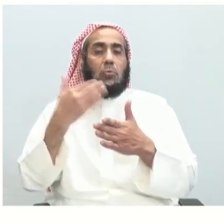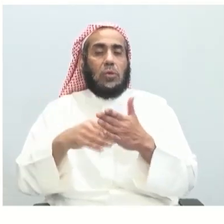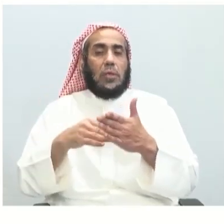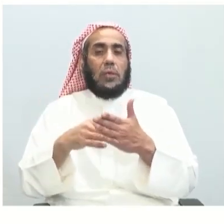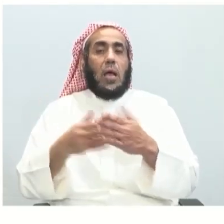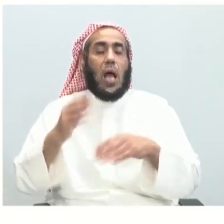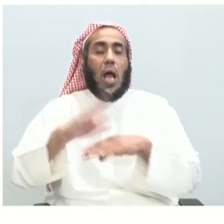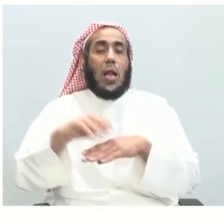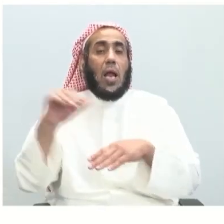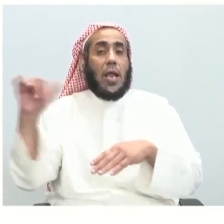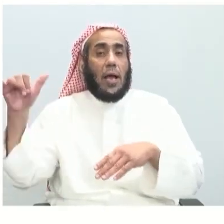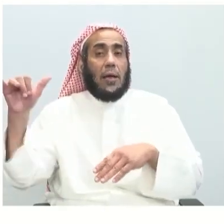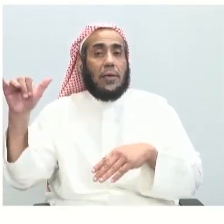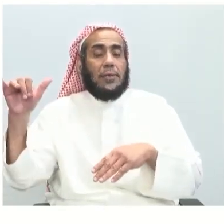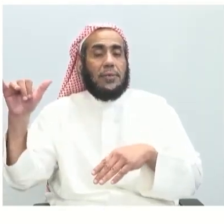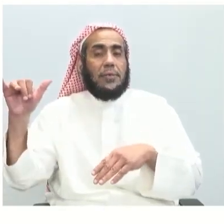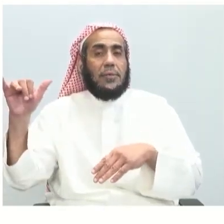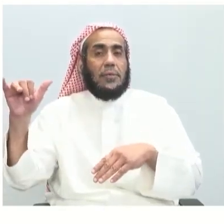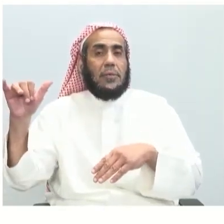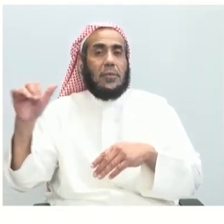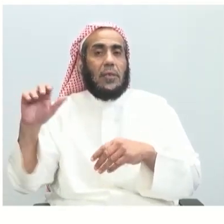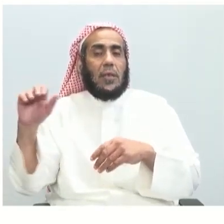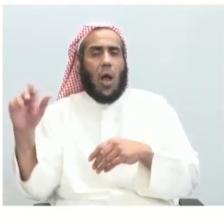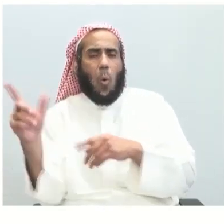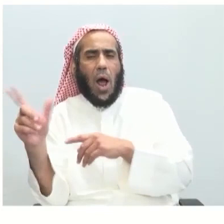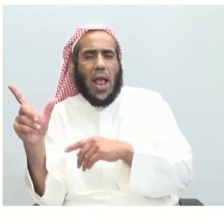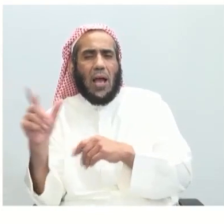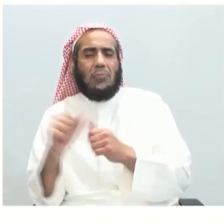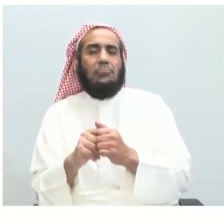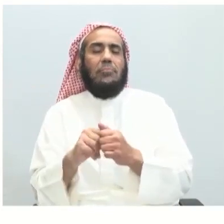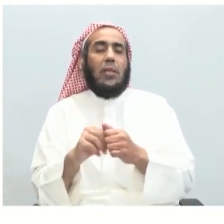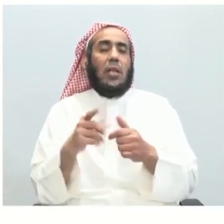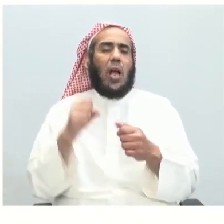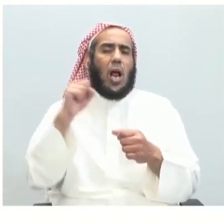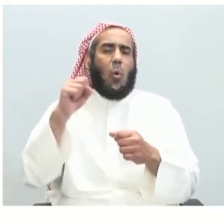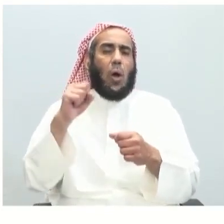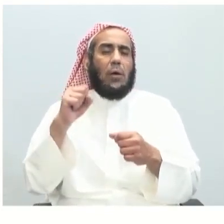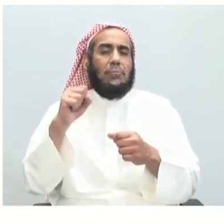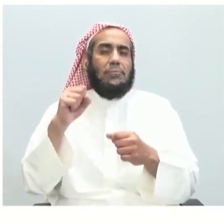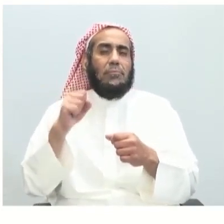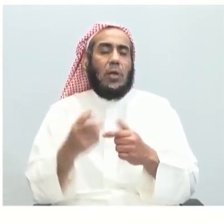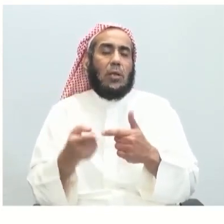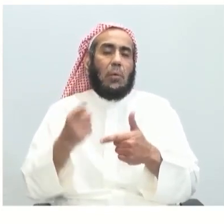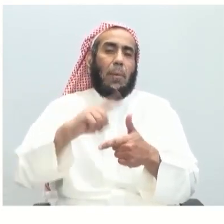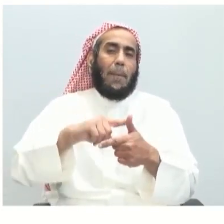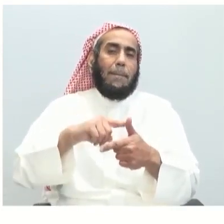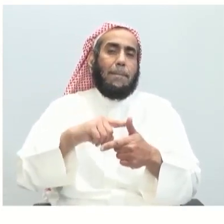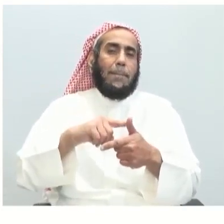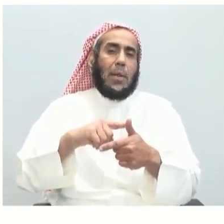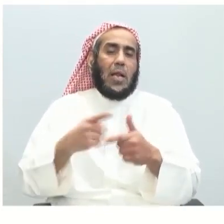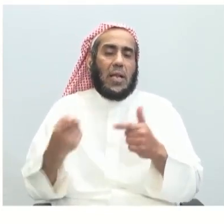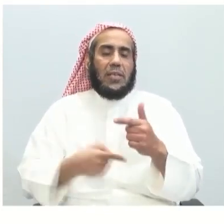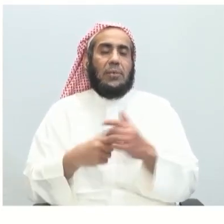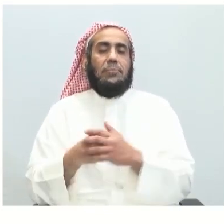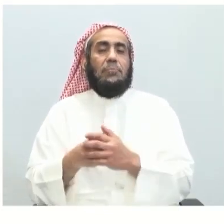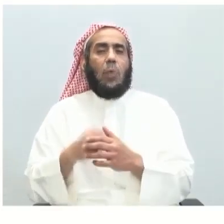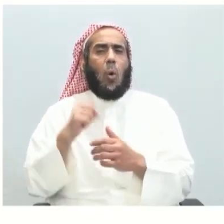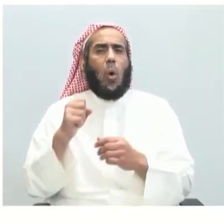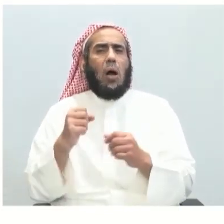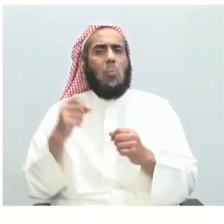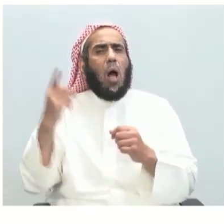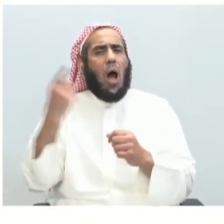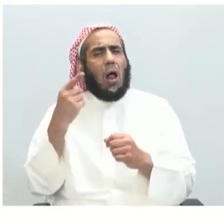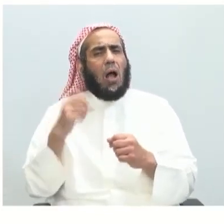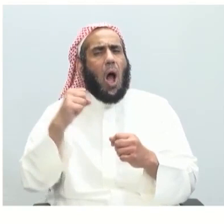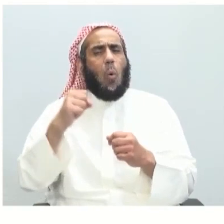عليها ترسم على ياء اذا كانت الحركه الاقوى من حركتها او حركه ما قبلها هي هي الكسره اذا كانت